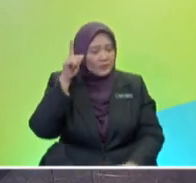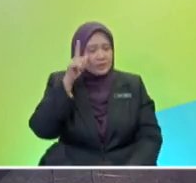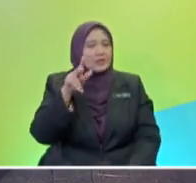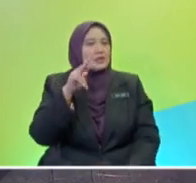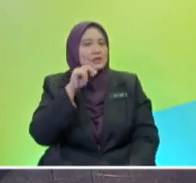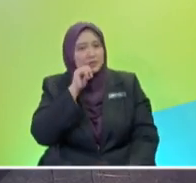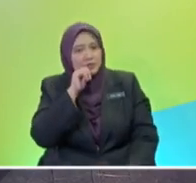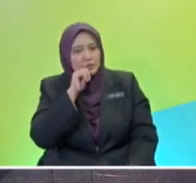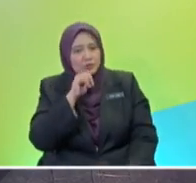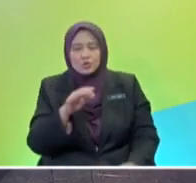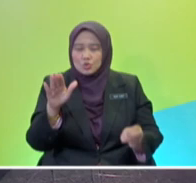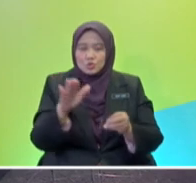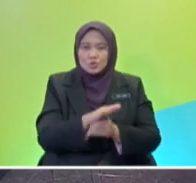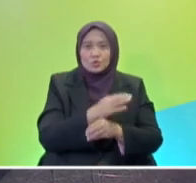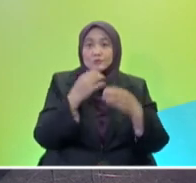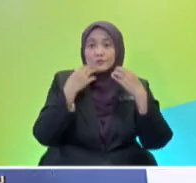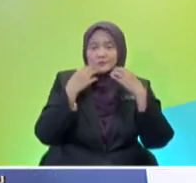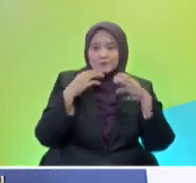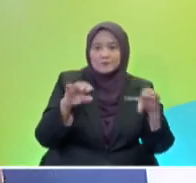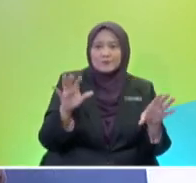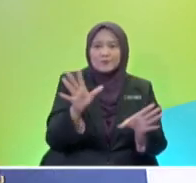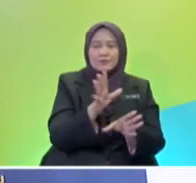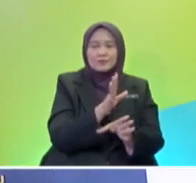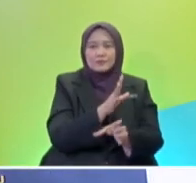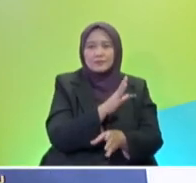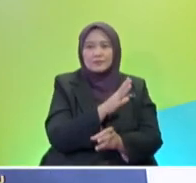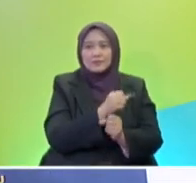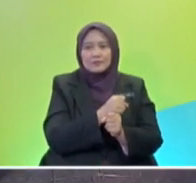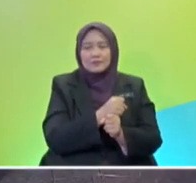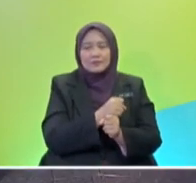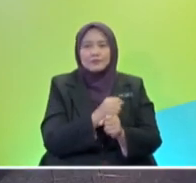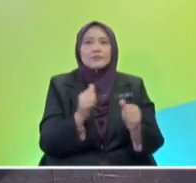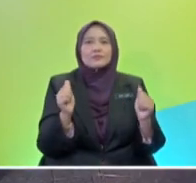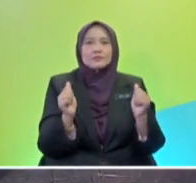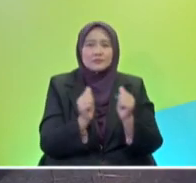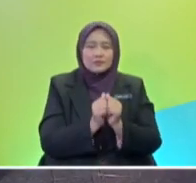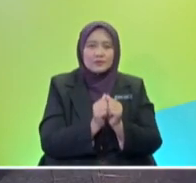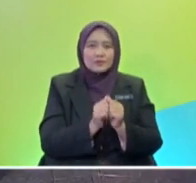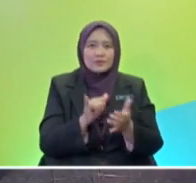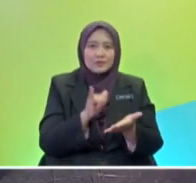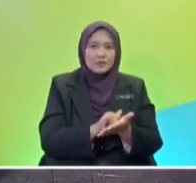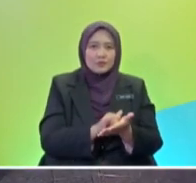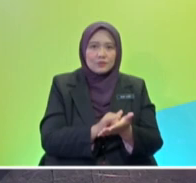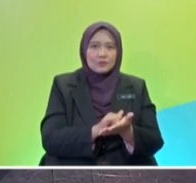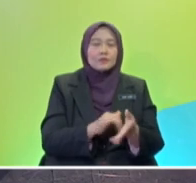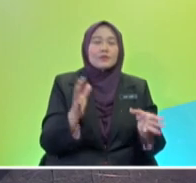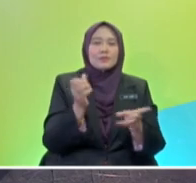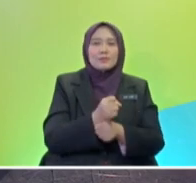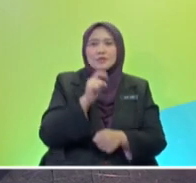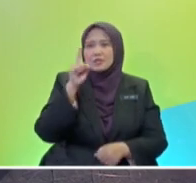cukup cukup Cemerlang dan dengan itu saya berhasrat untuk menghadiahkan sebuah lagi